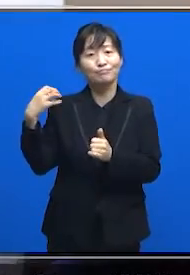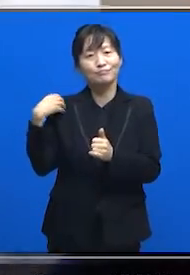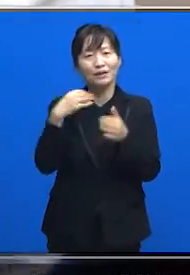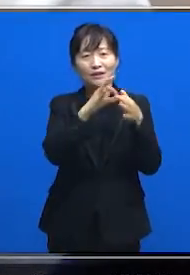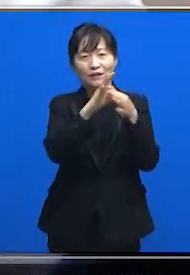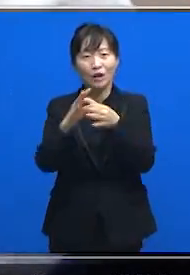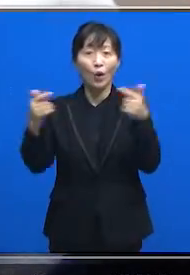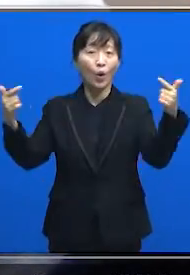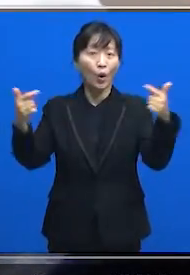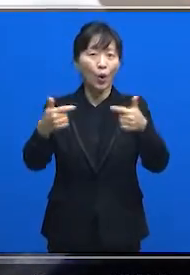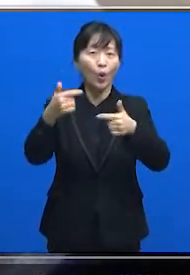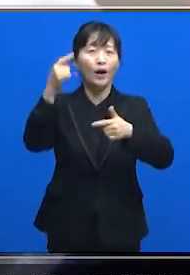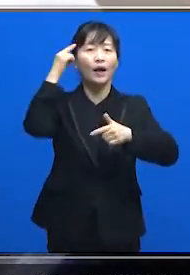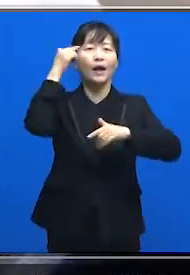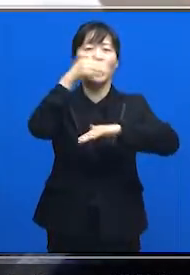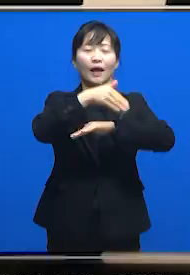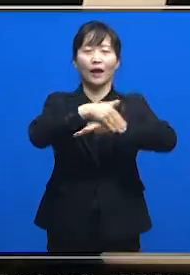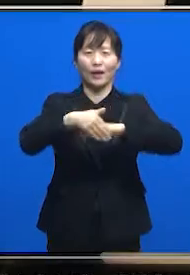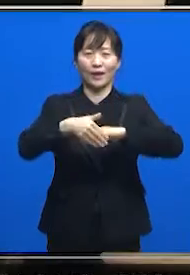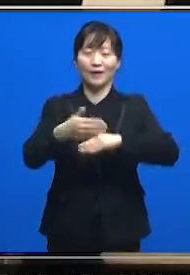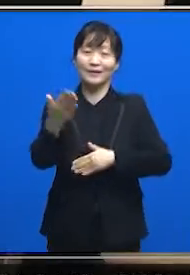덜어준다는 계획입니다